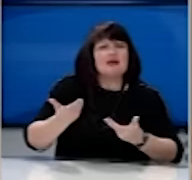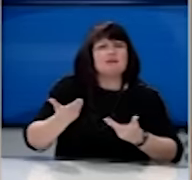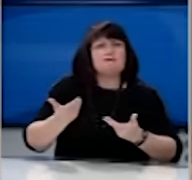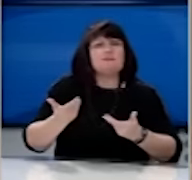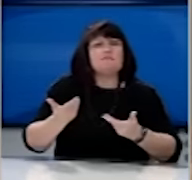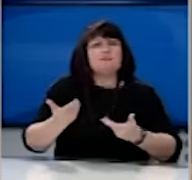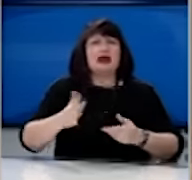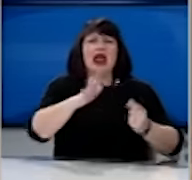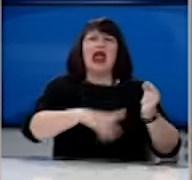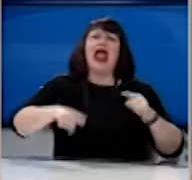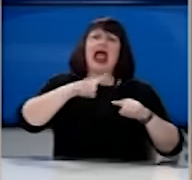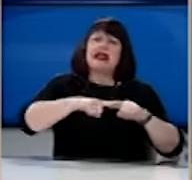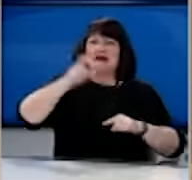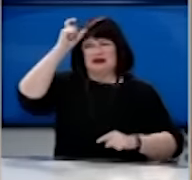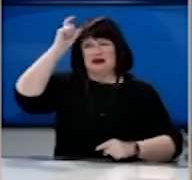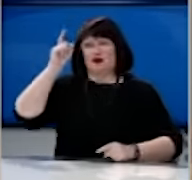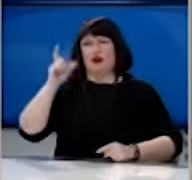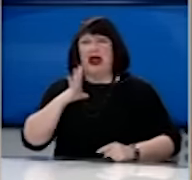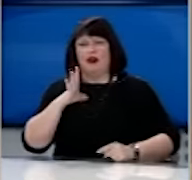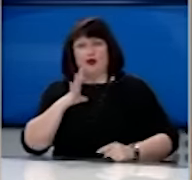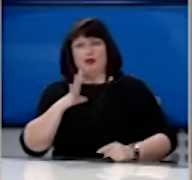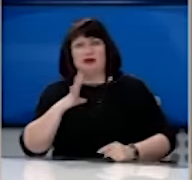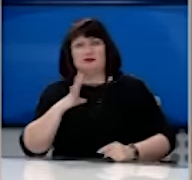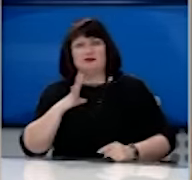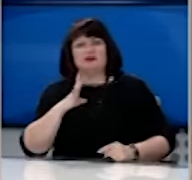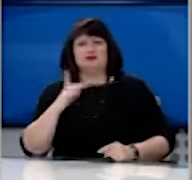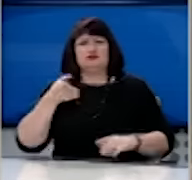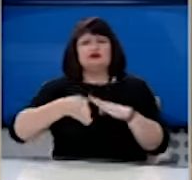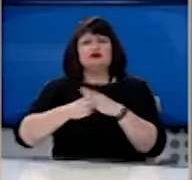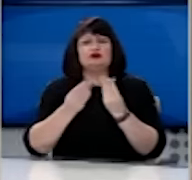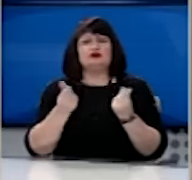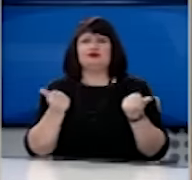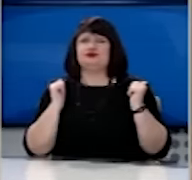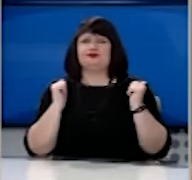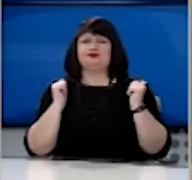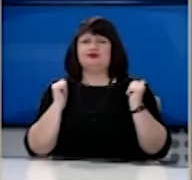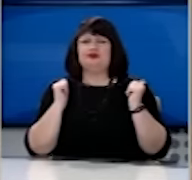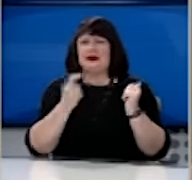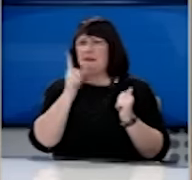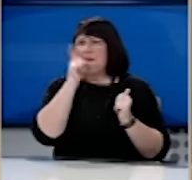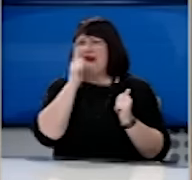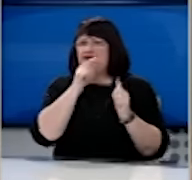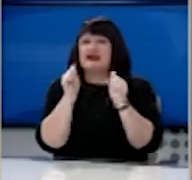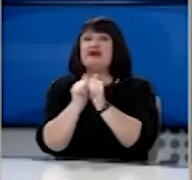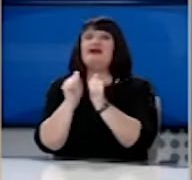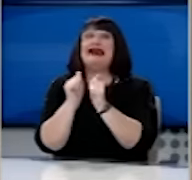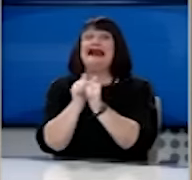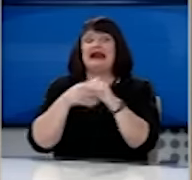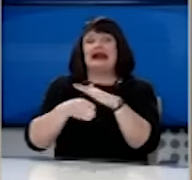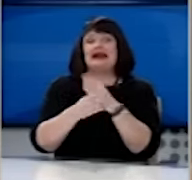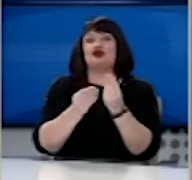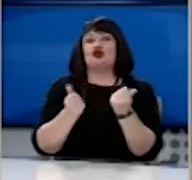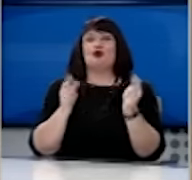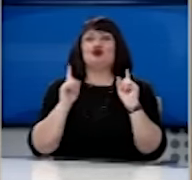στους λαούς της Ελλάδας και της Τουρκίας δεν περνάει μέσα από τέτοιου είδους λυκοφιλίες, αλλά μέσα από